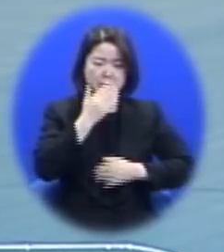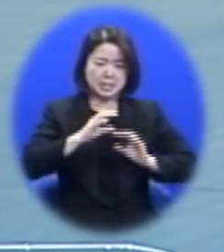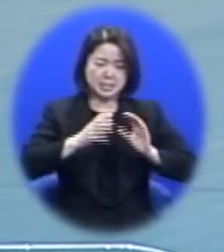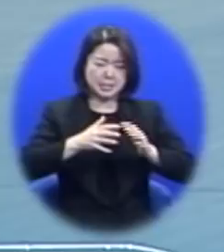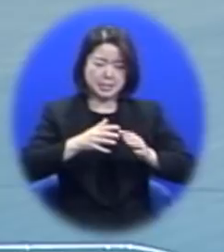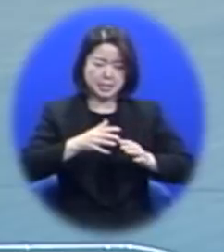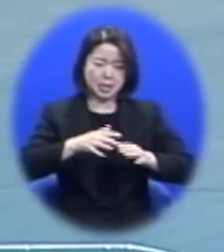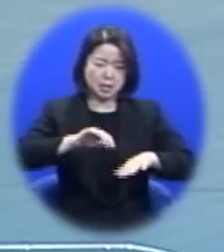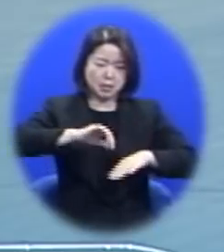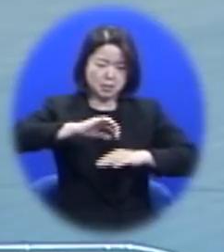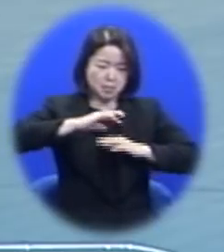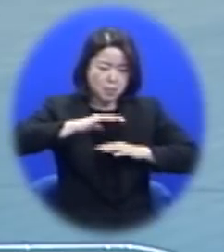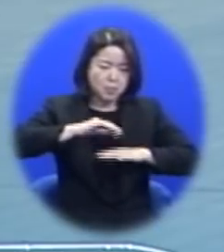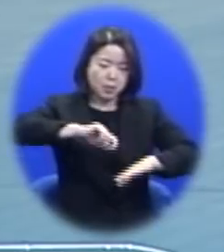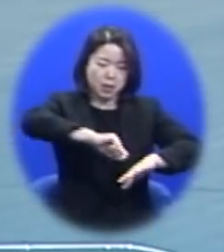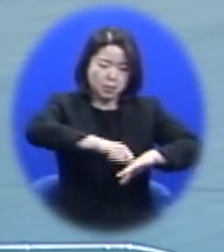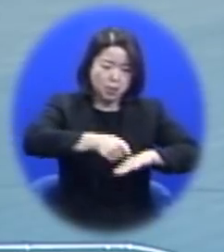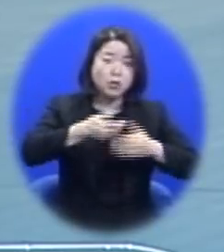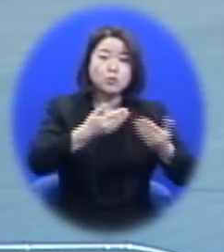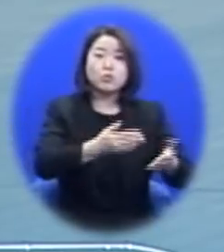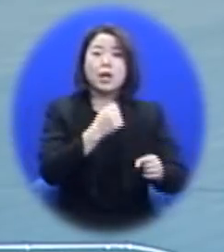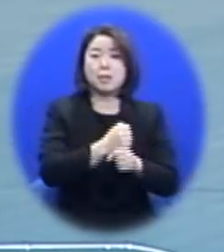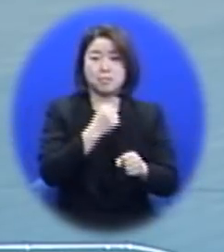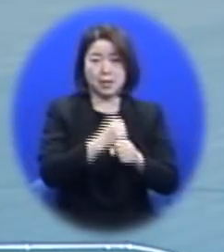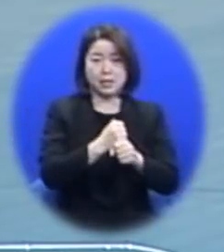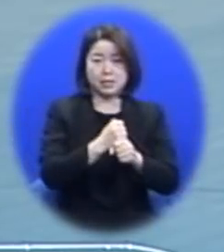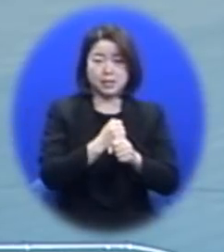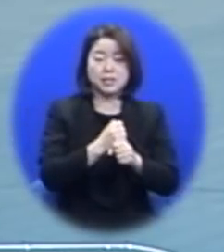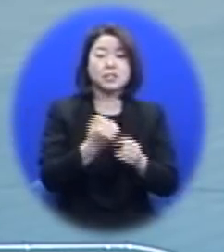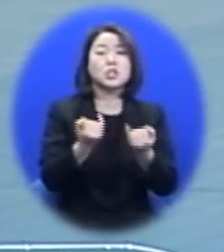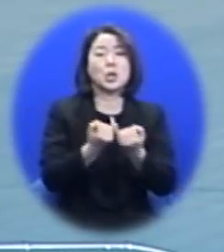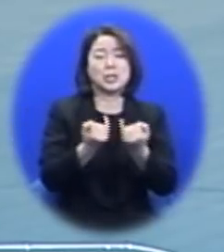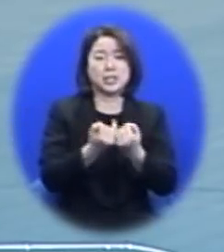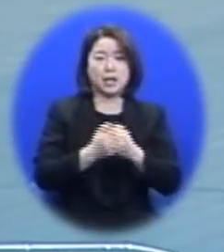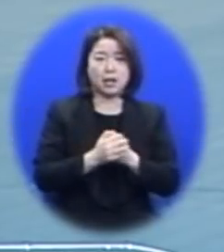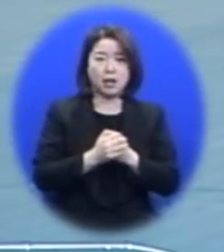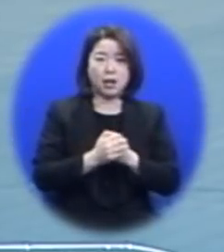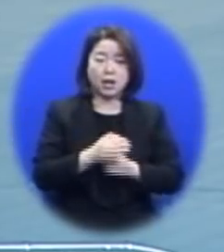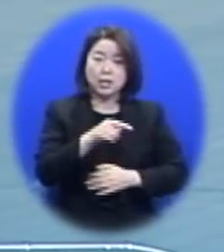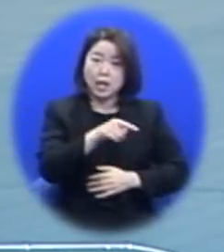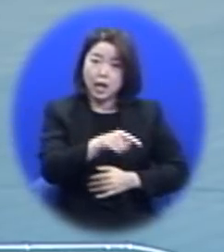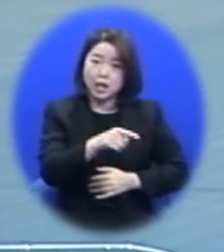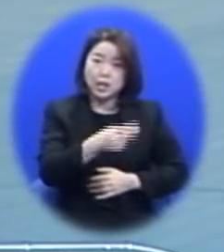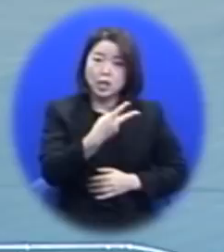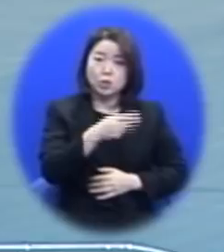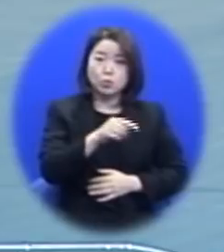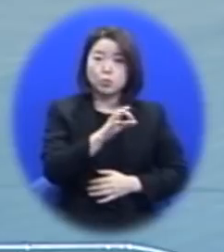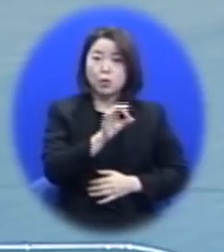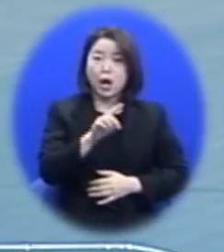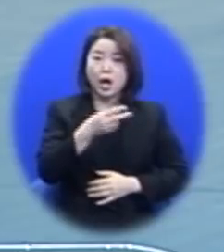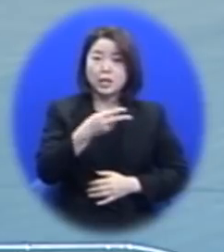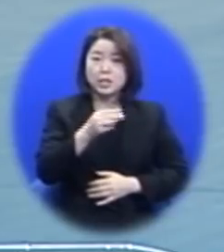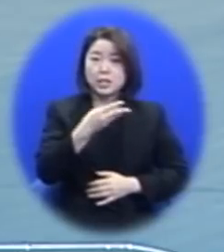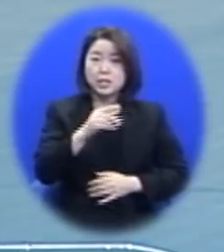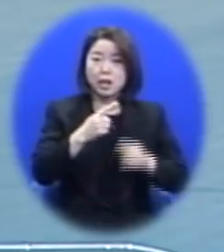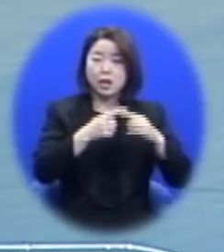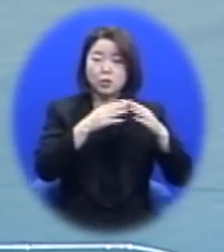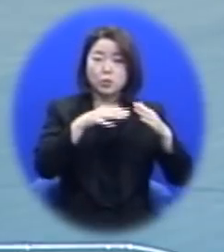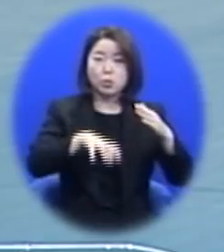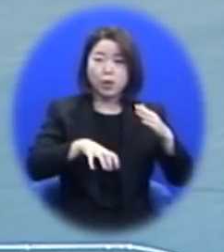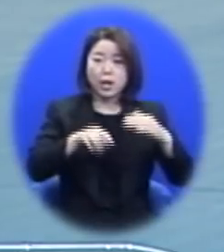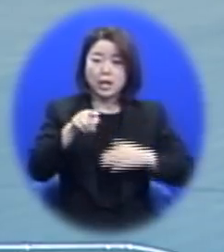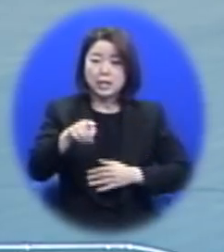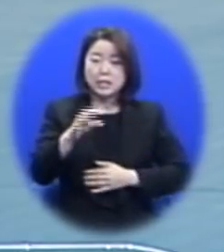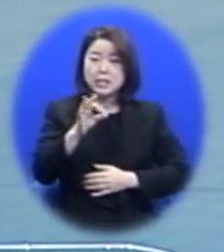치시도록 만든 장본인입니다. 그런데 이 두아디라 교회에 바로 이 이세벨과 같은 자가 있다는 겁니다. 깜짝